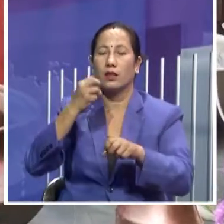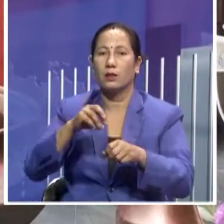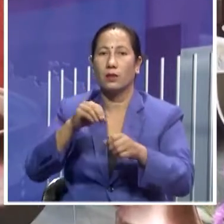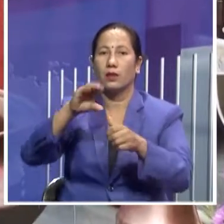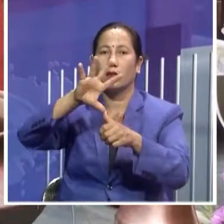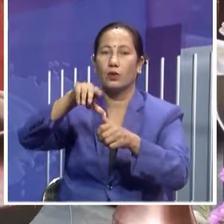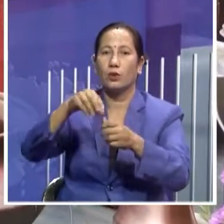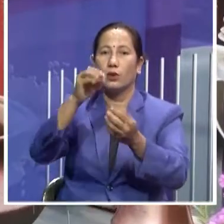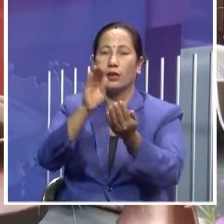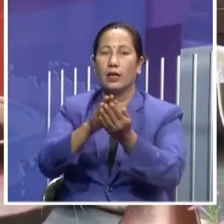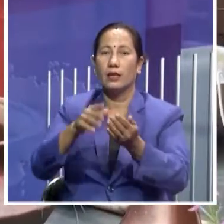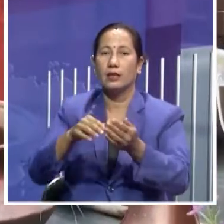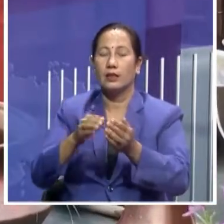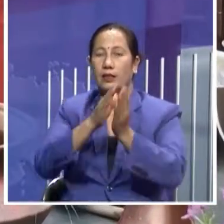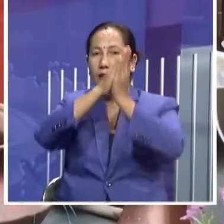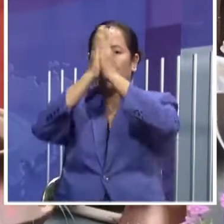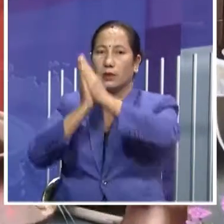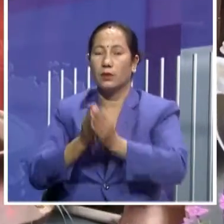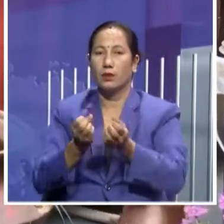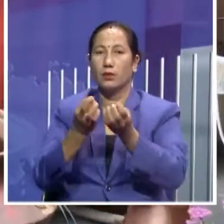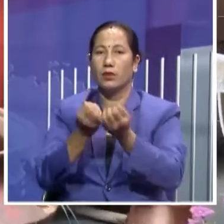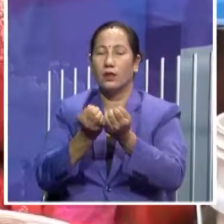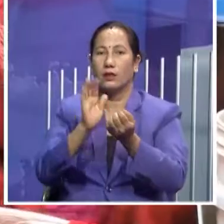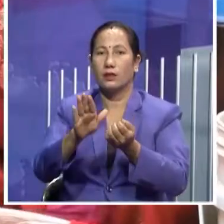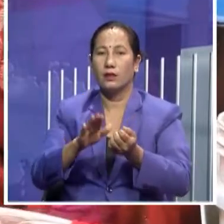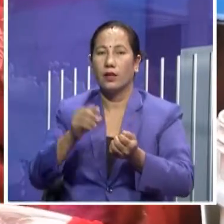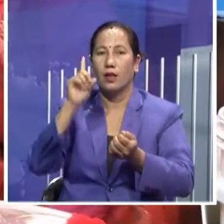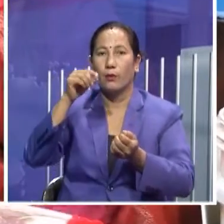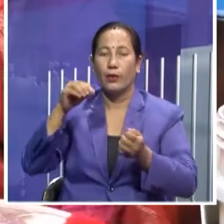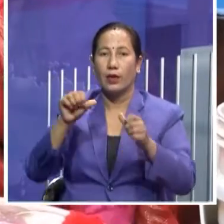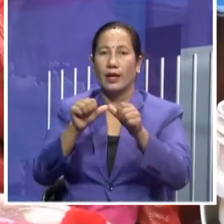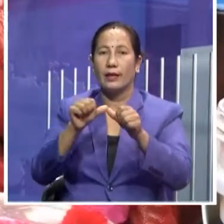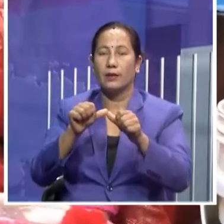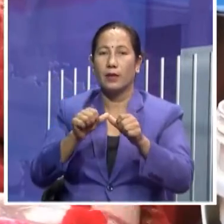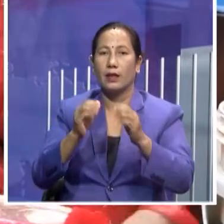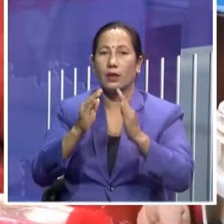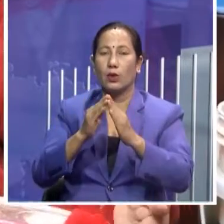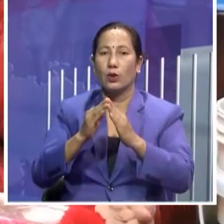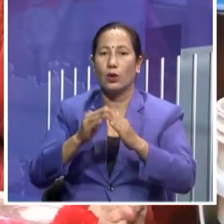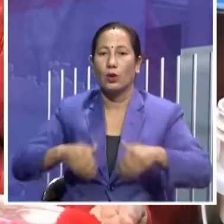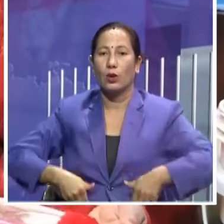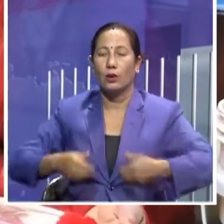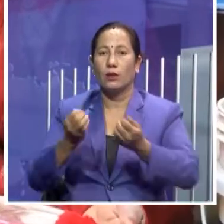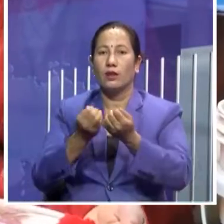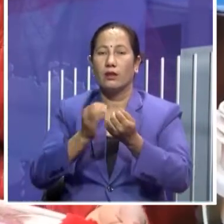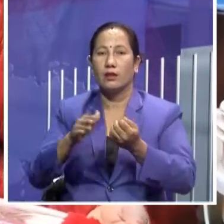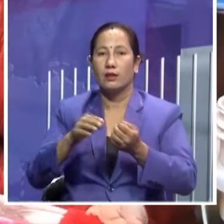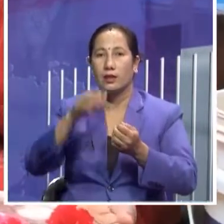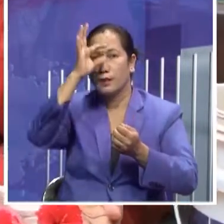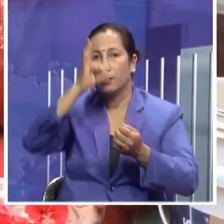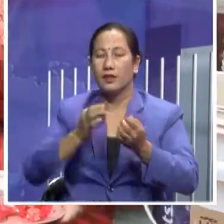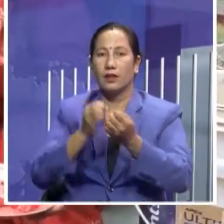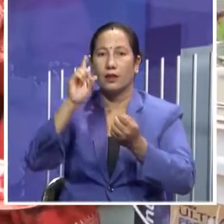राखिन्छ। बिरुडालाई देवताको पूजा घरमा लगेर राख्ने गरिन्छ। भोलि आइतबार भने घरको गौरा मनाउने गरिन्छ। विशेष गरी